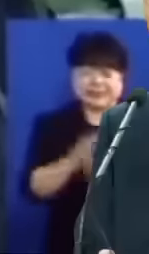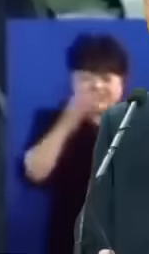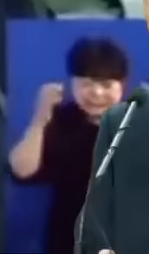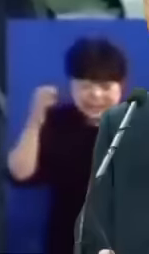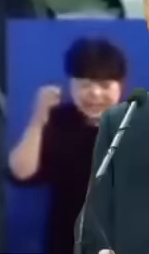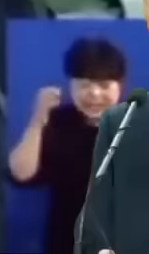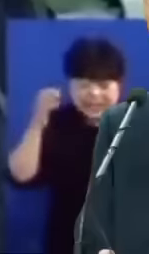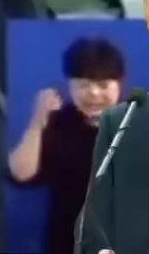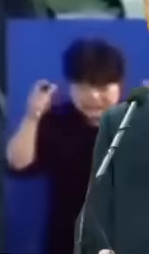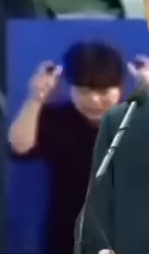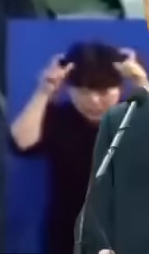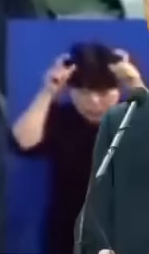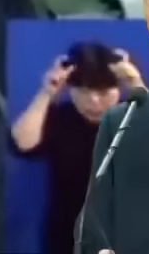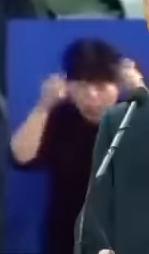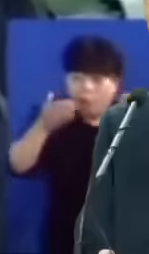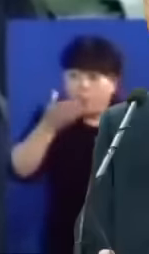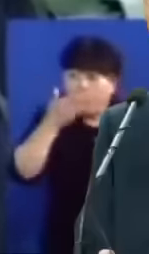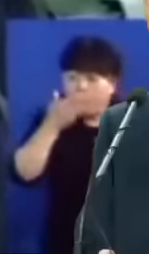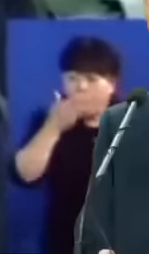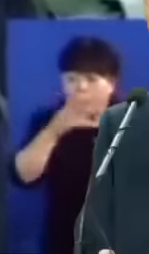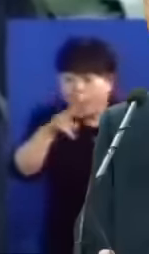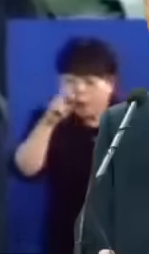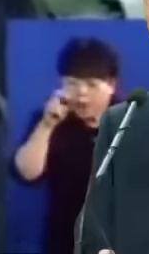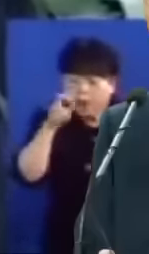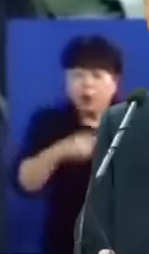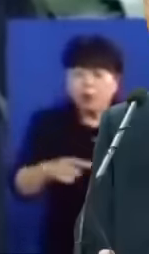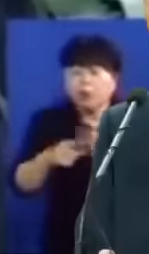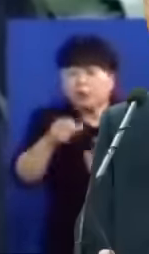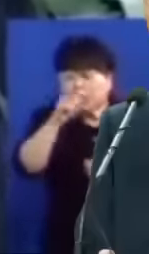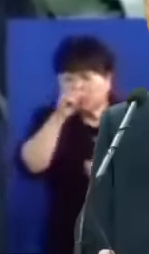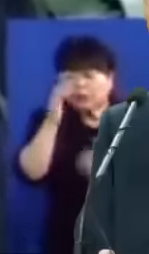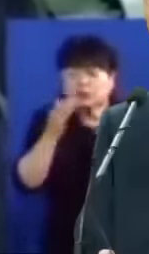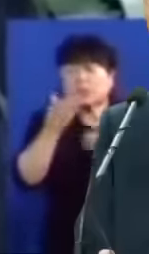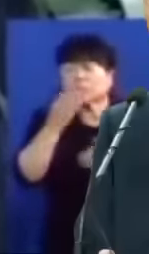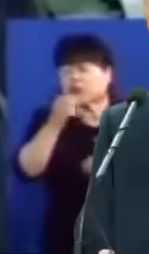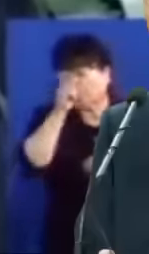살찐 부드러운 소고기를 먹으면서도 미워하는 것보다 낫습니다.